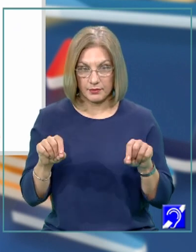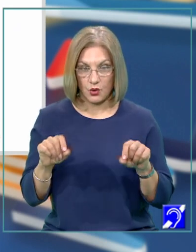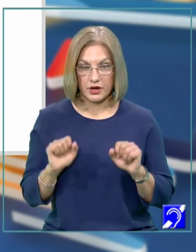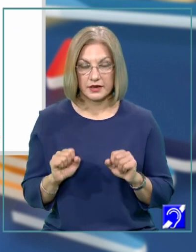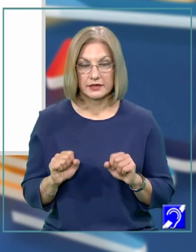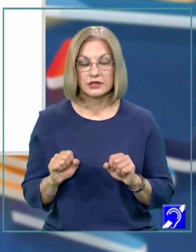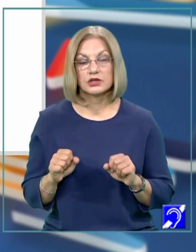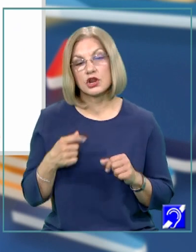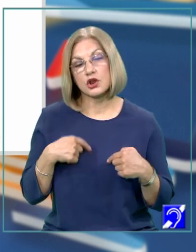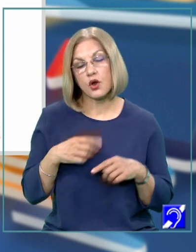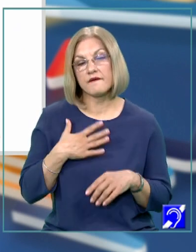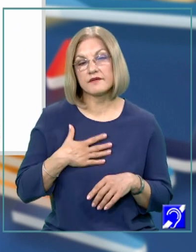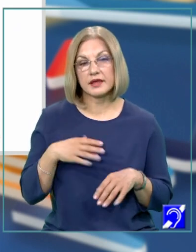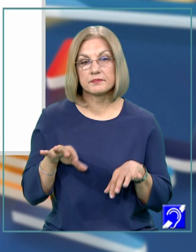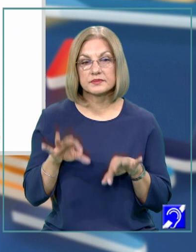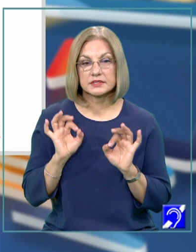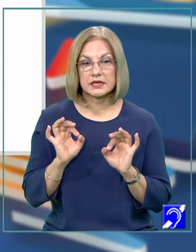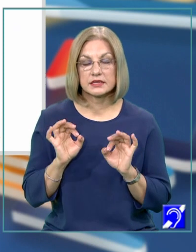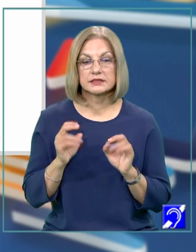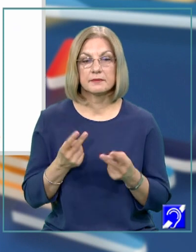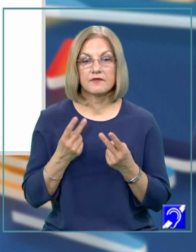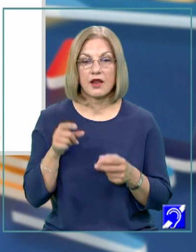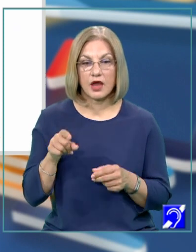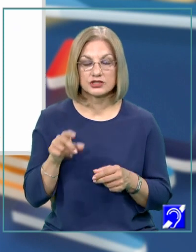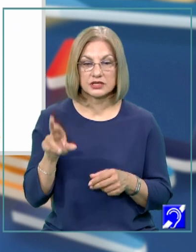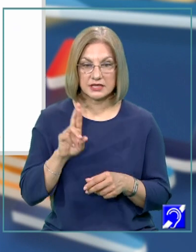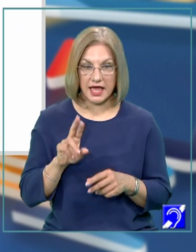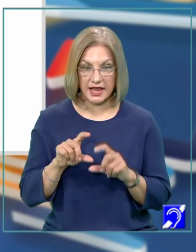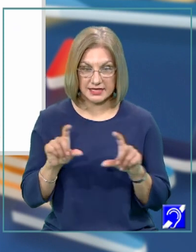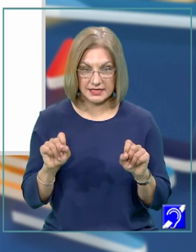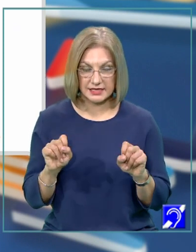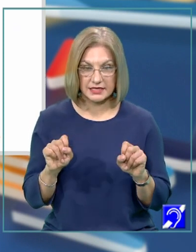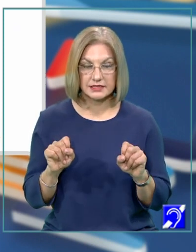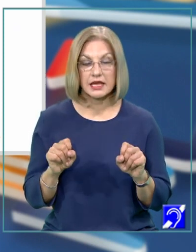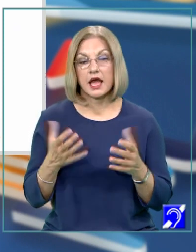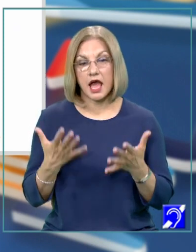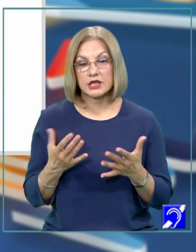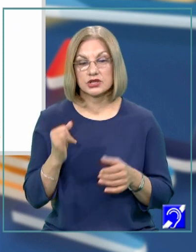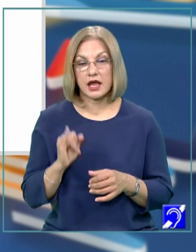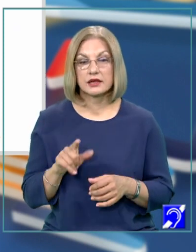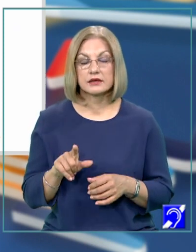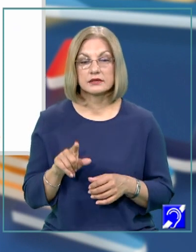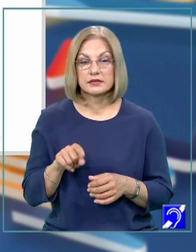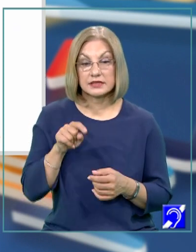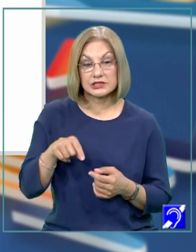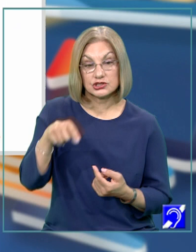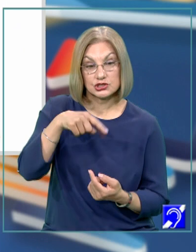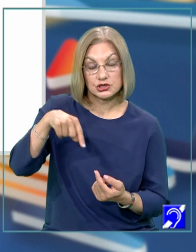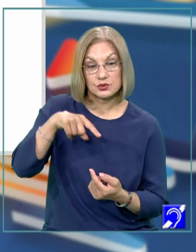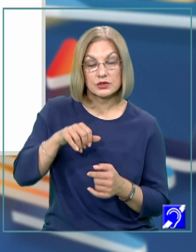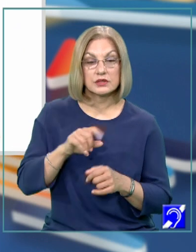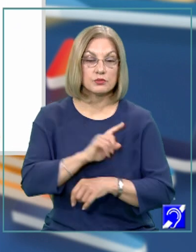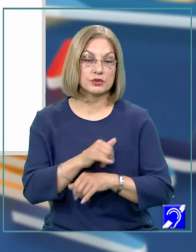iar noi vrem să găsim valoarea acestei rezistențe astfel încât în circuit puterea